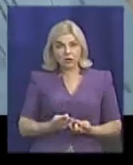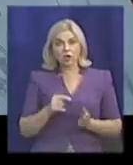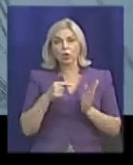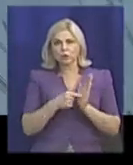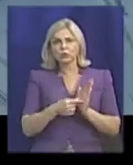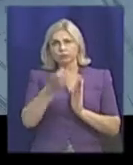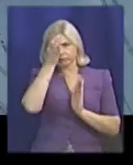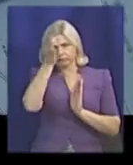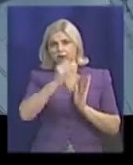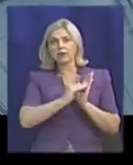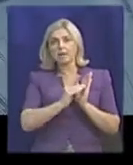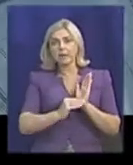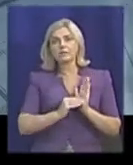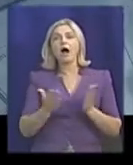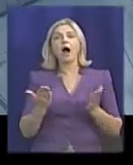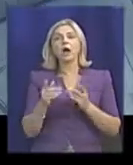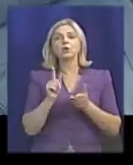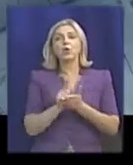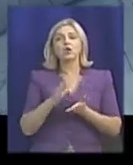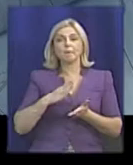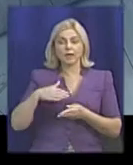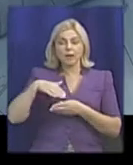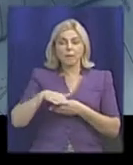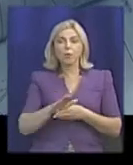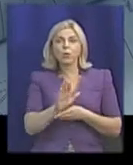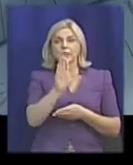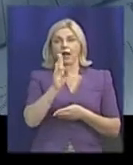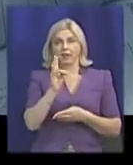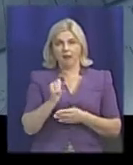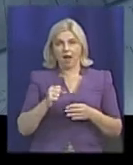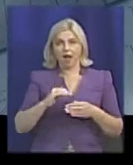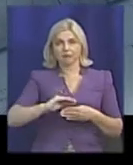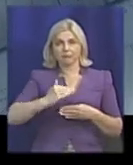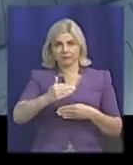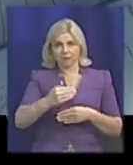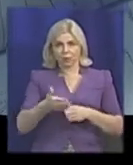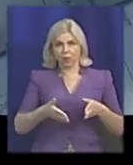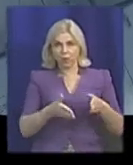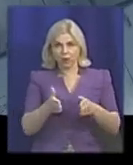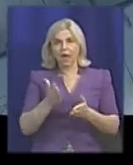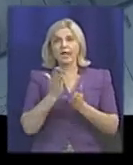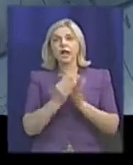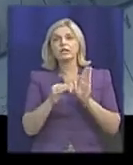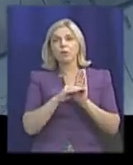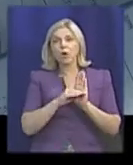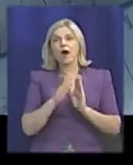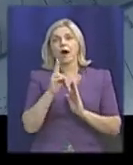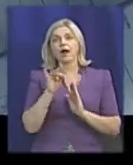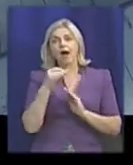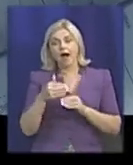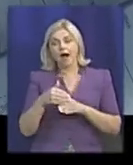чітко прописано, яким має бути спуск на тротуарі. Тобто є такий пункт, край пандуса